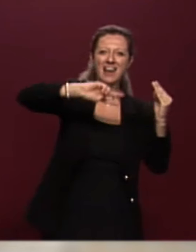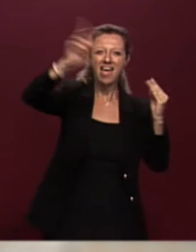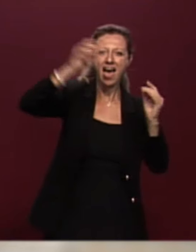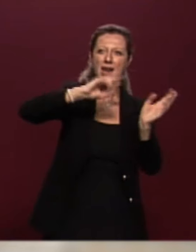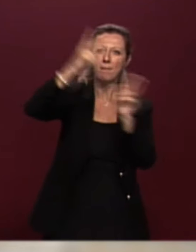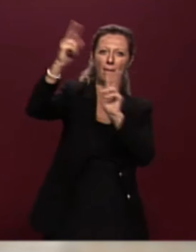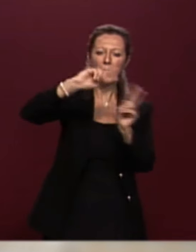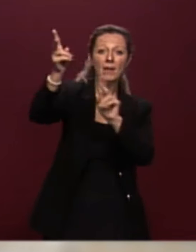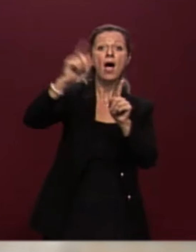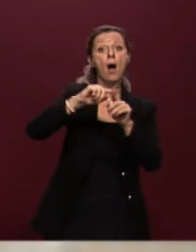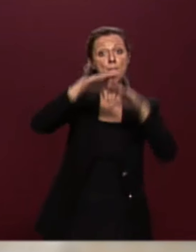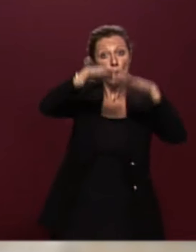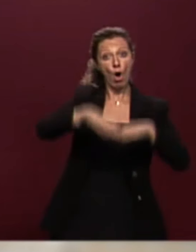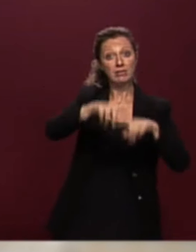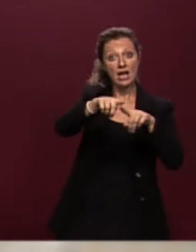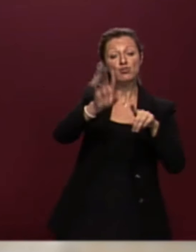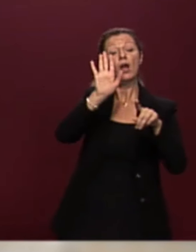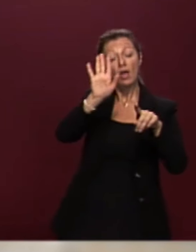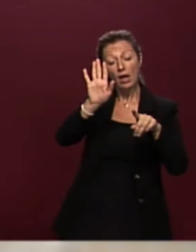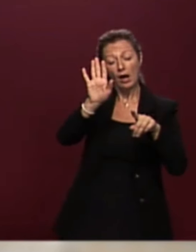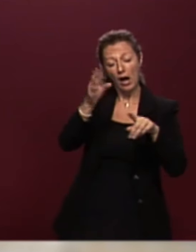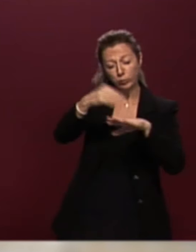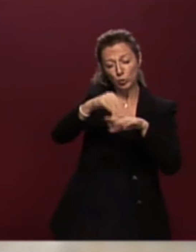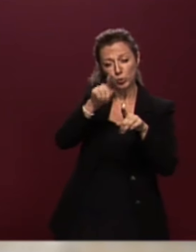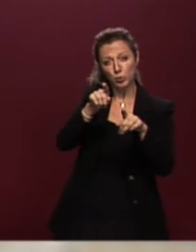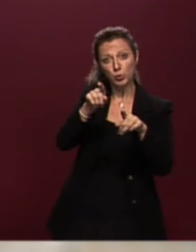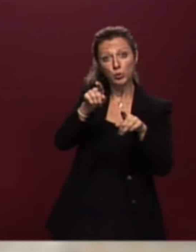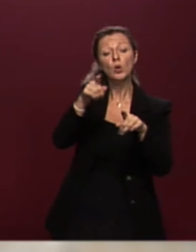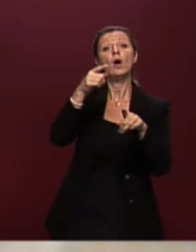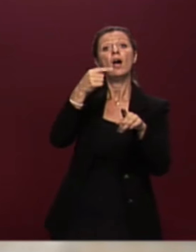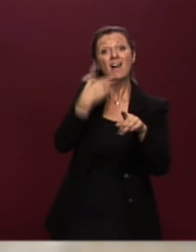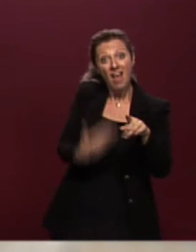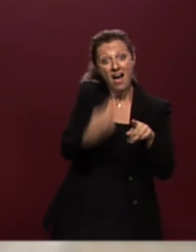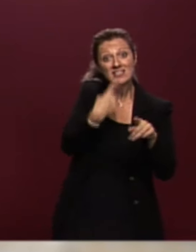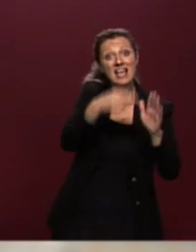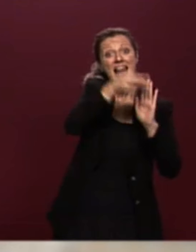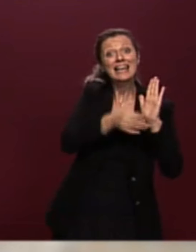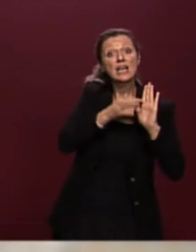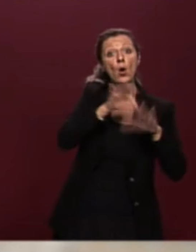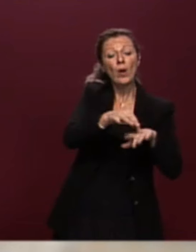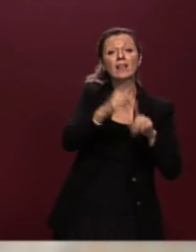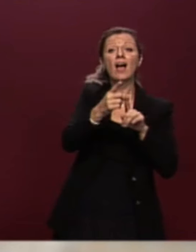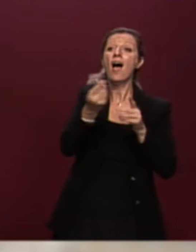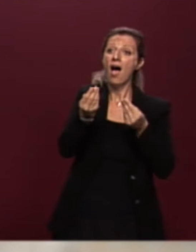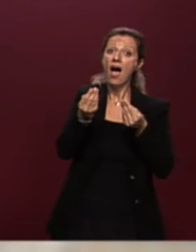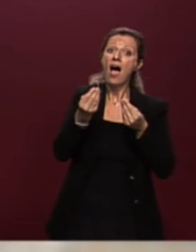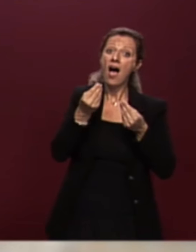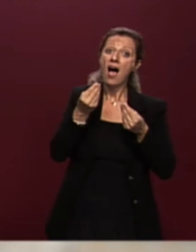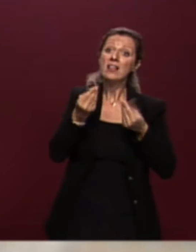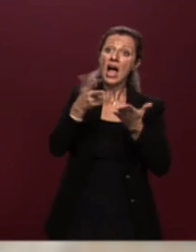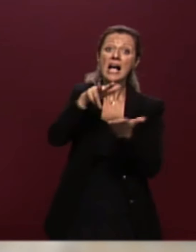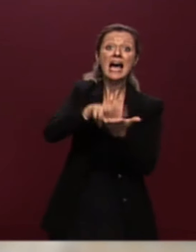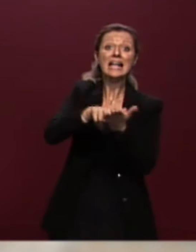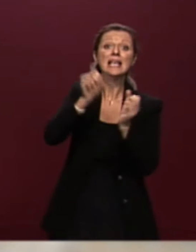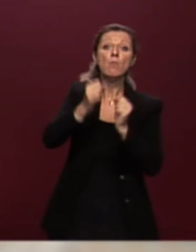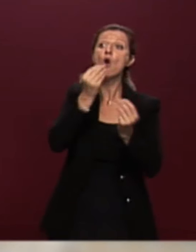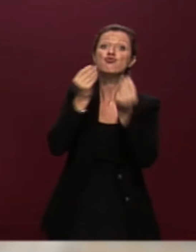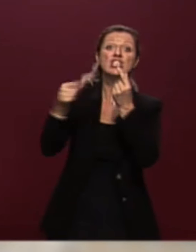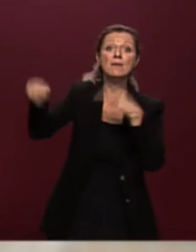le altre cose, hanno assicurato la consegna di cibo tra